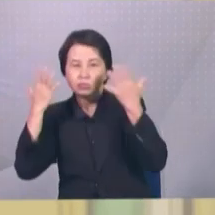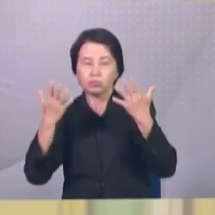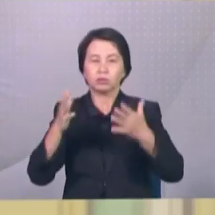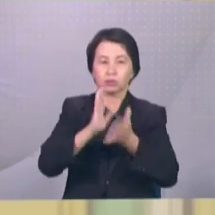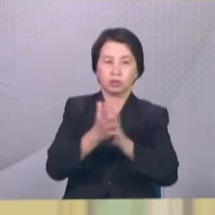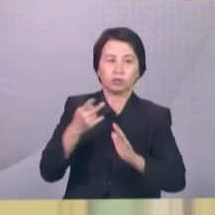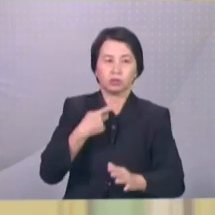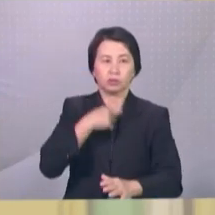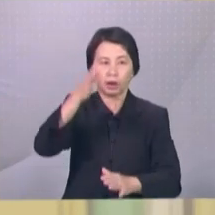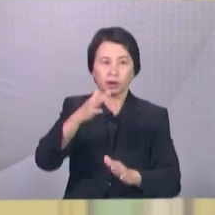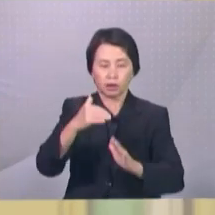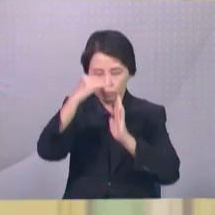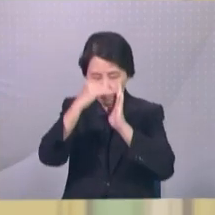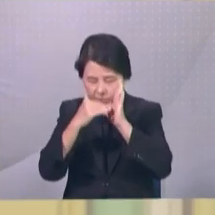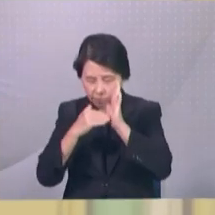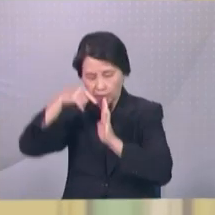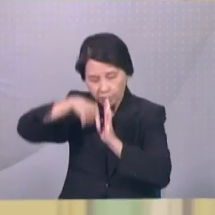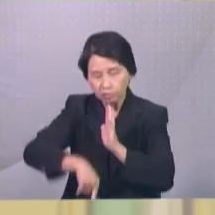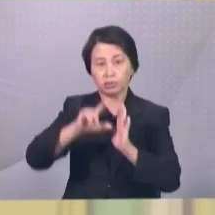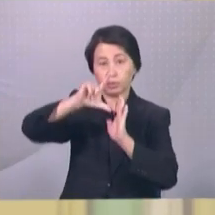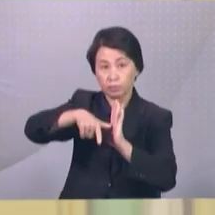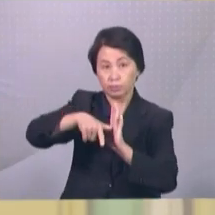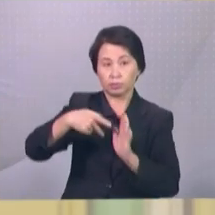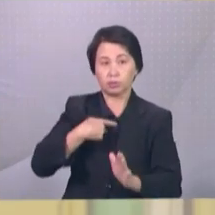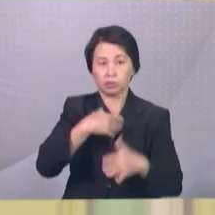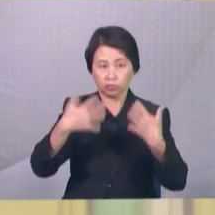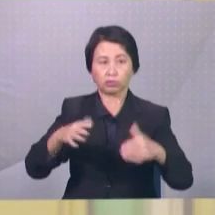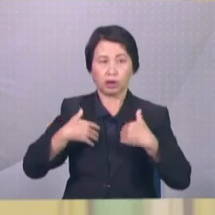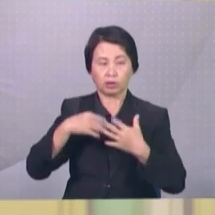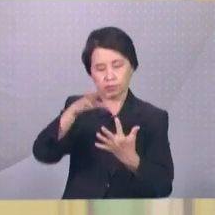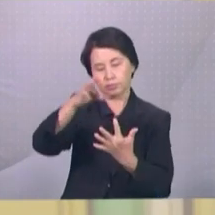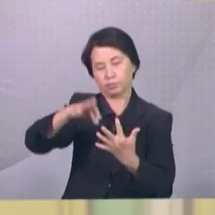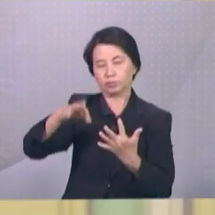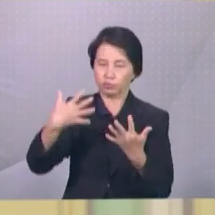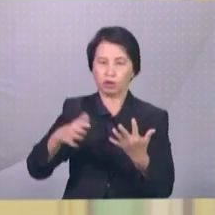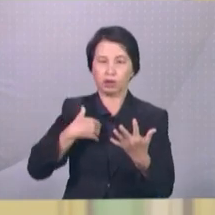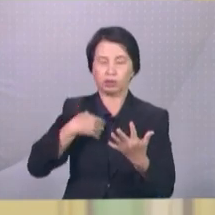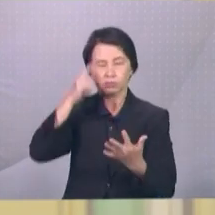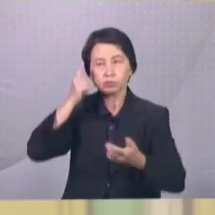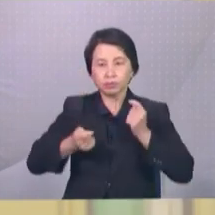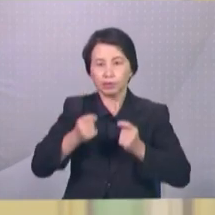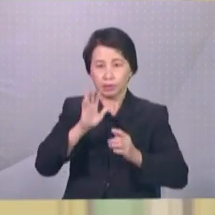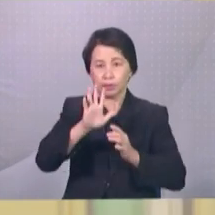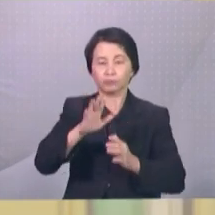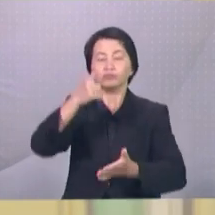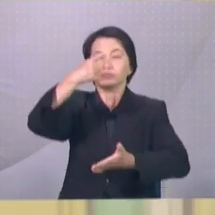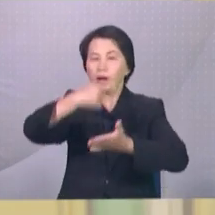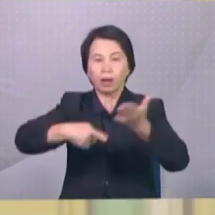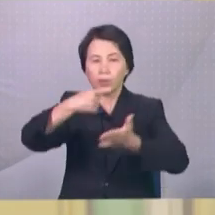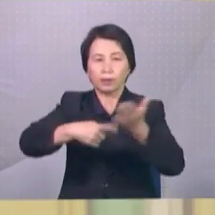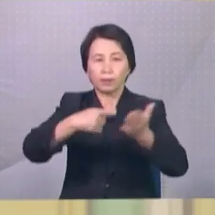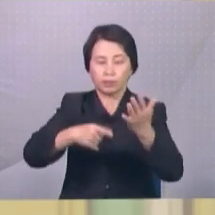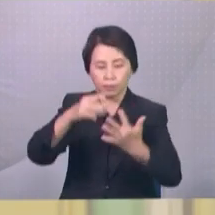kita akan perincikan kemudian, dan kita telah ada pelbagai option yang kita pertimbang. Apa sahaja